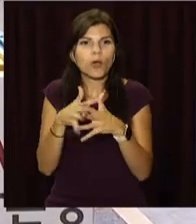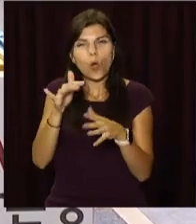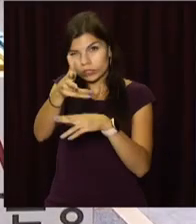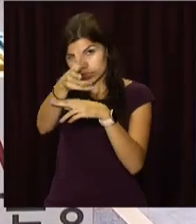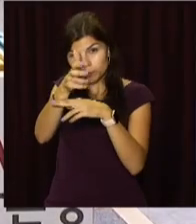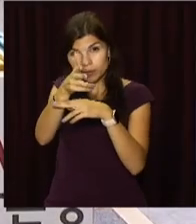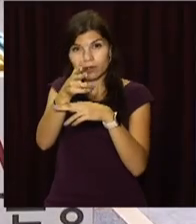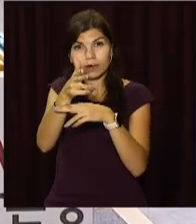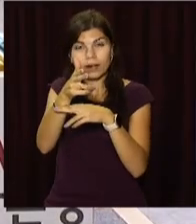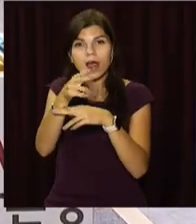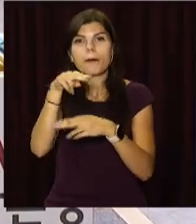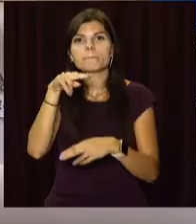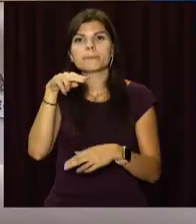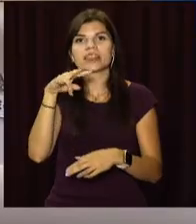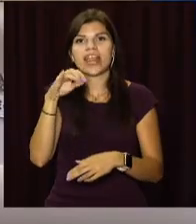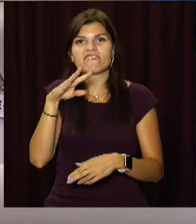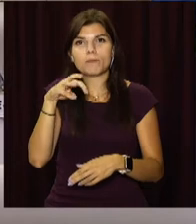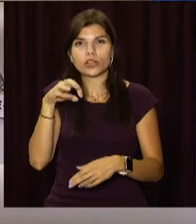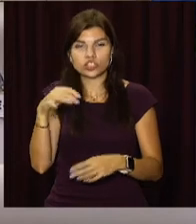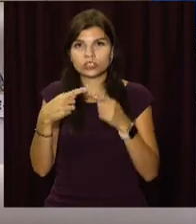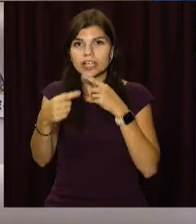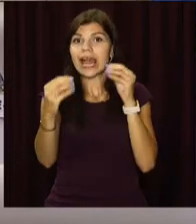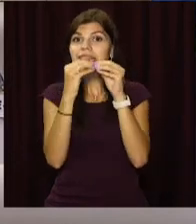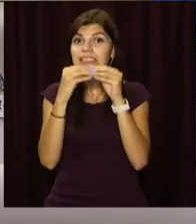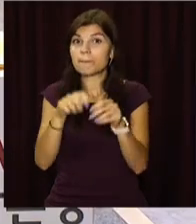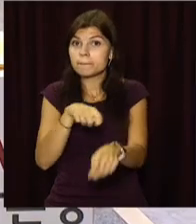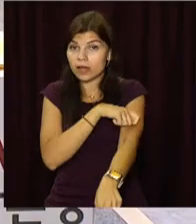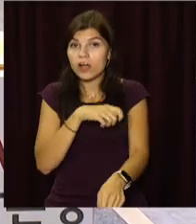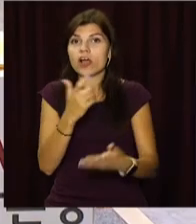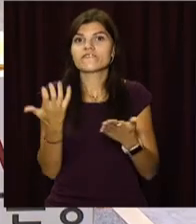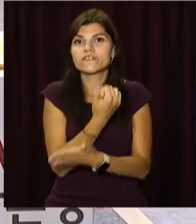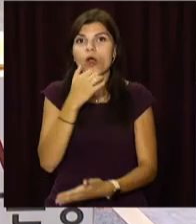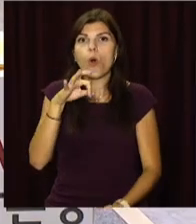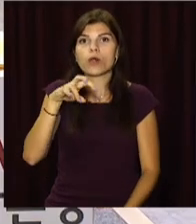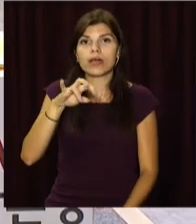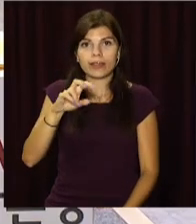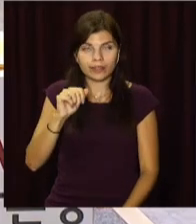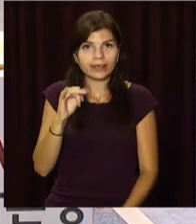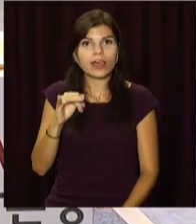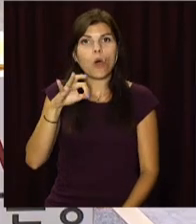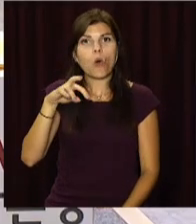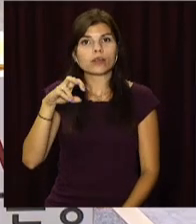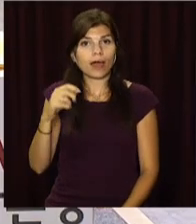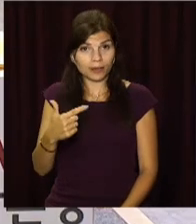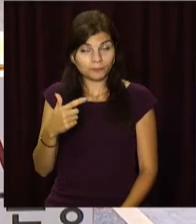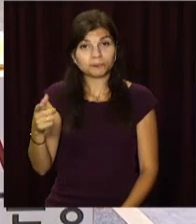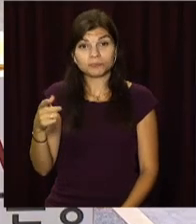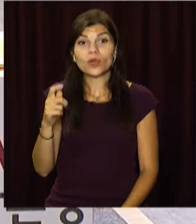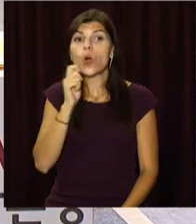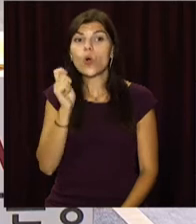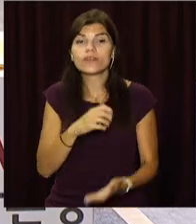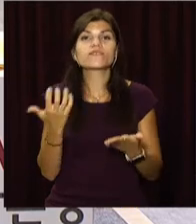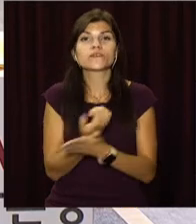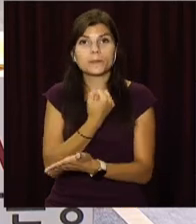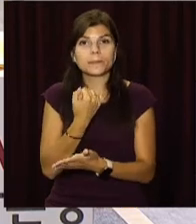стрільбі з пневматичного пістолета на дистанції 10 метрів вибороли Олена Костевич та Олег Стрільчук. Українці